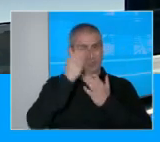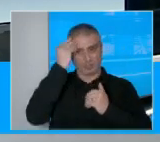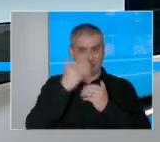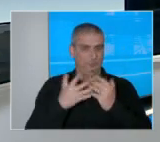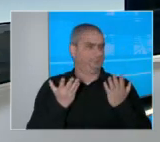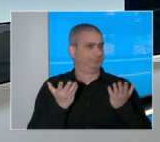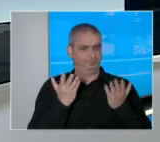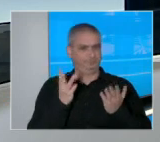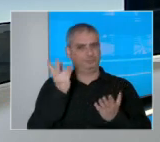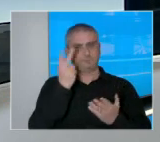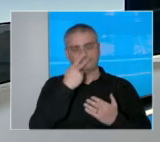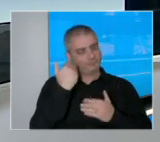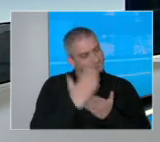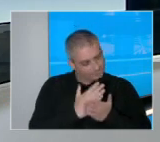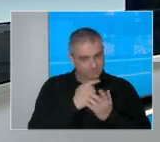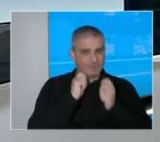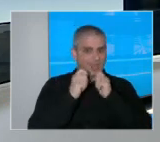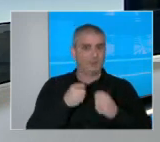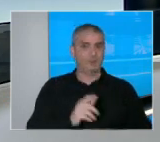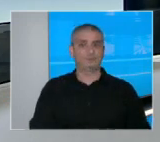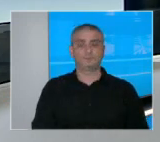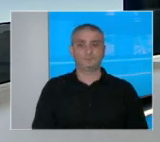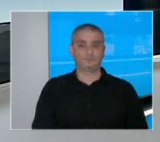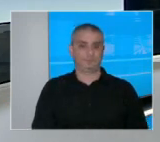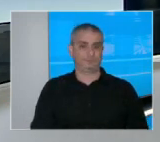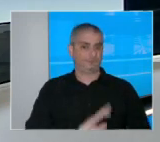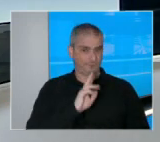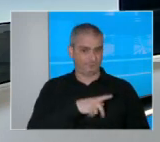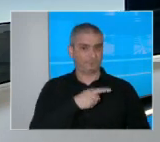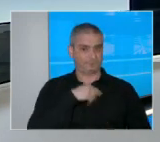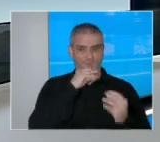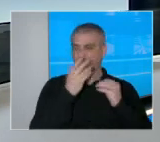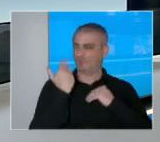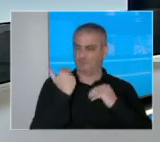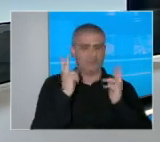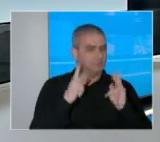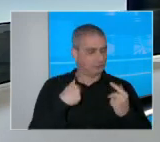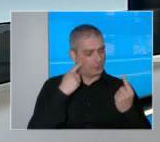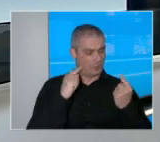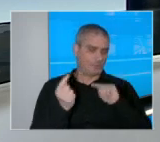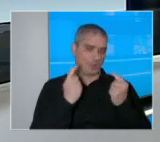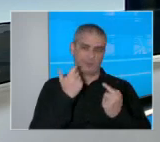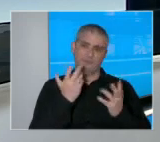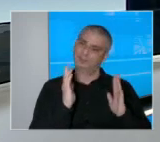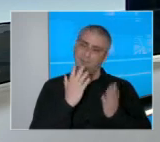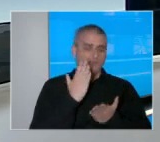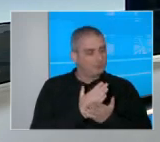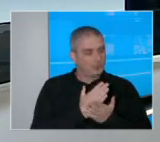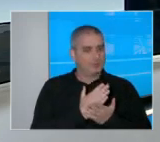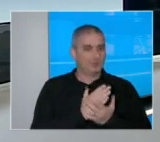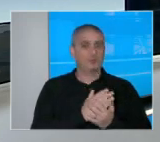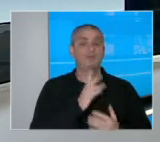אחרונות. מה אתה לקחת כשורה תחתונה של הראיונות האלו? שמע, יש לנו, דיברנו גם על זה לפני, יש לנו מחלוקת קצת לגבי מה שאנשים